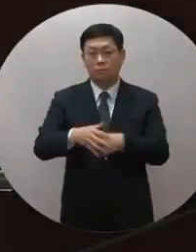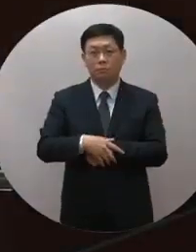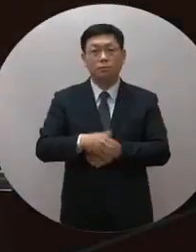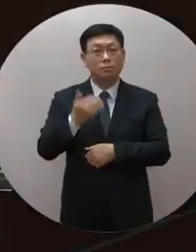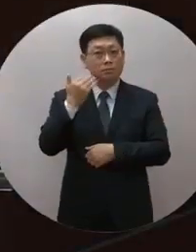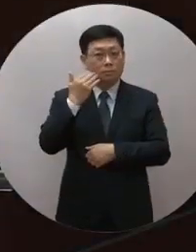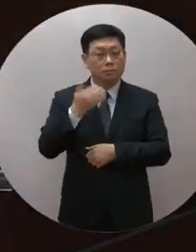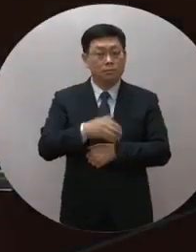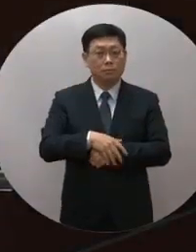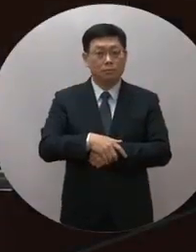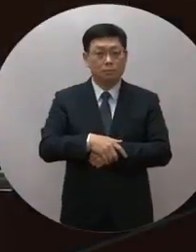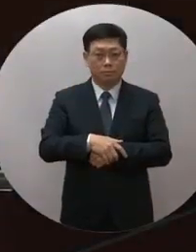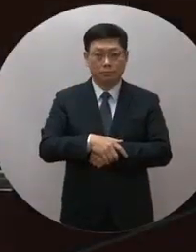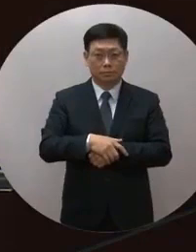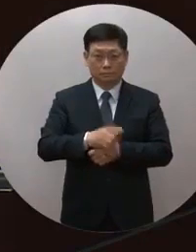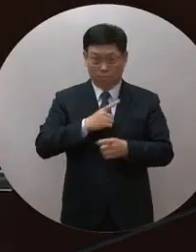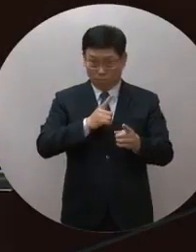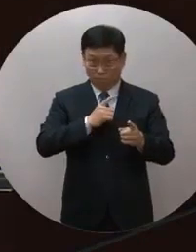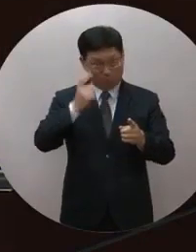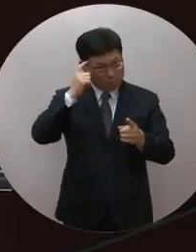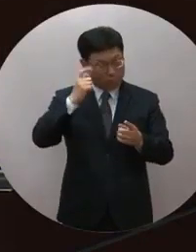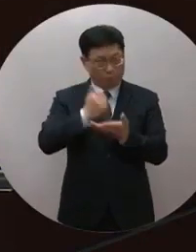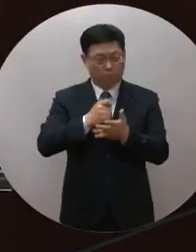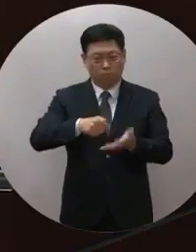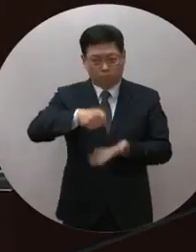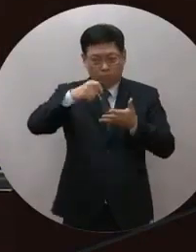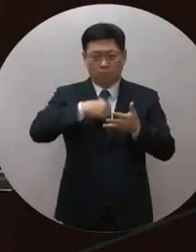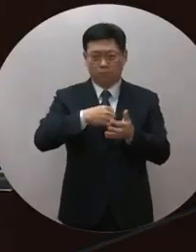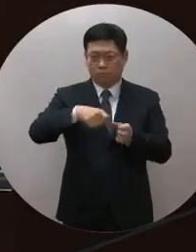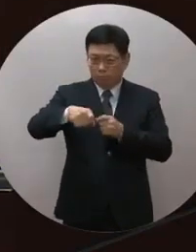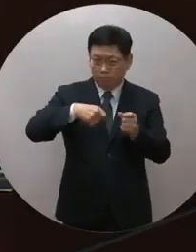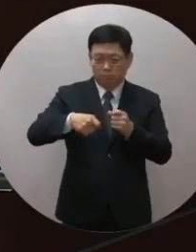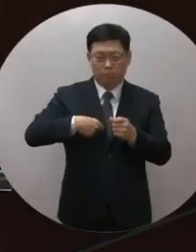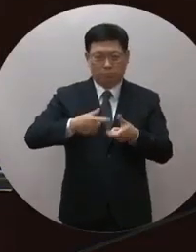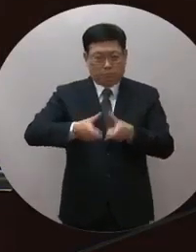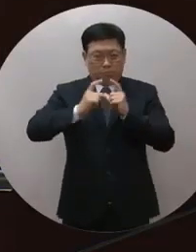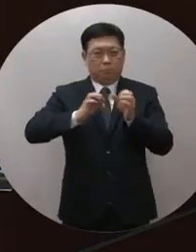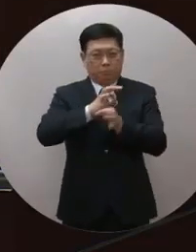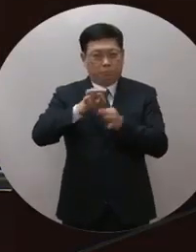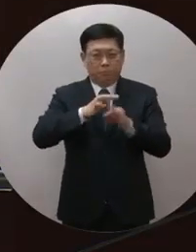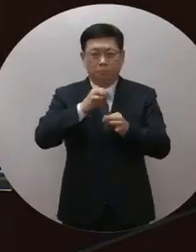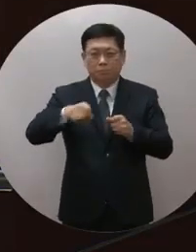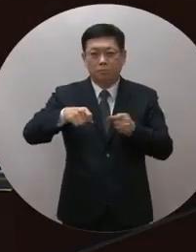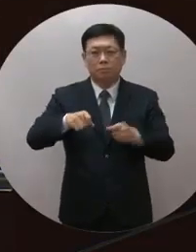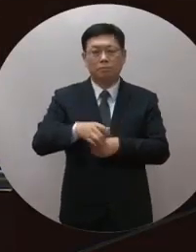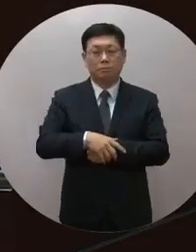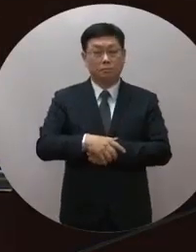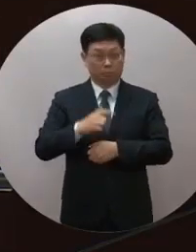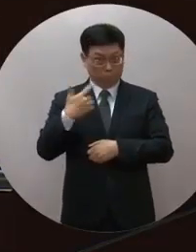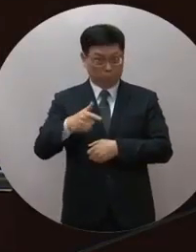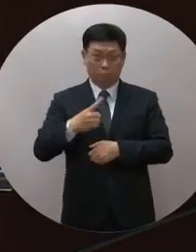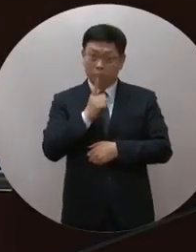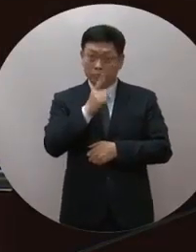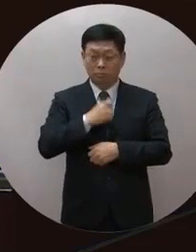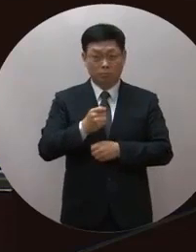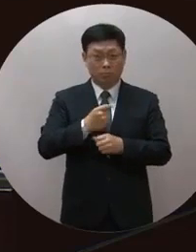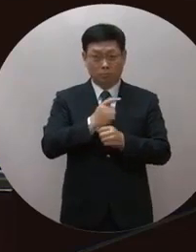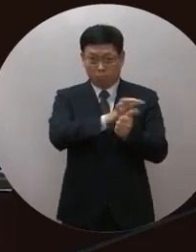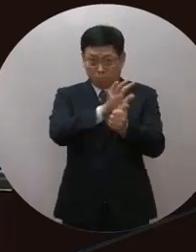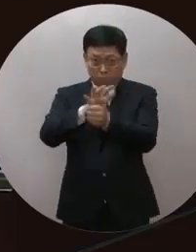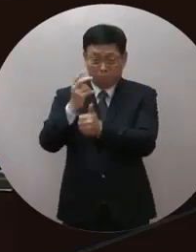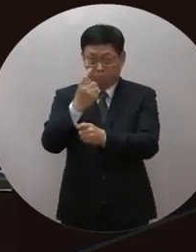要提出完整的纾困跟振兴的计划，不只要雨露均